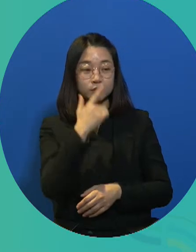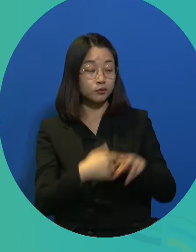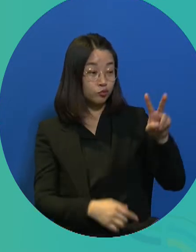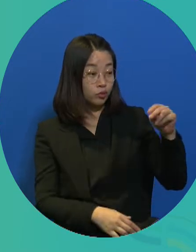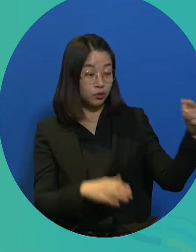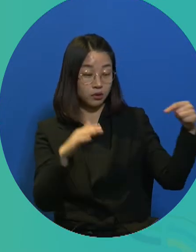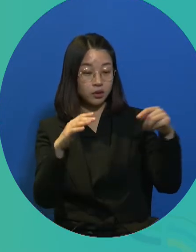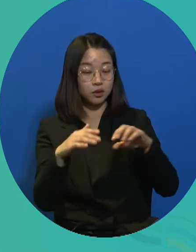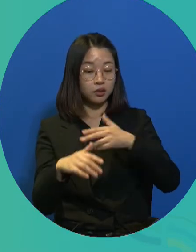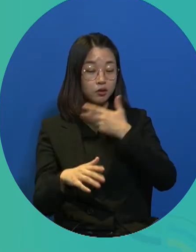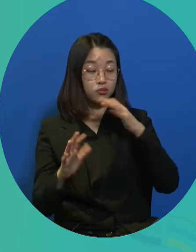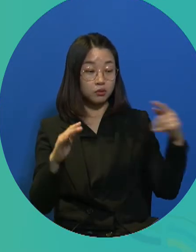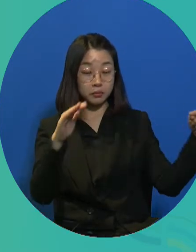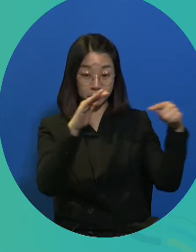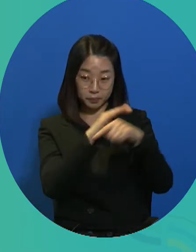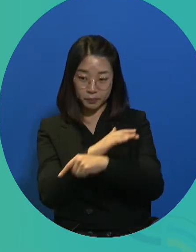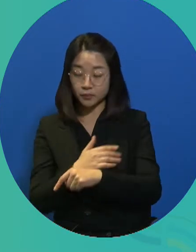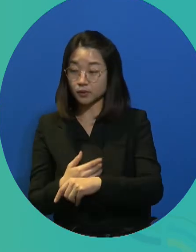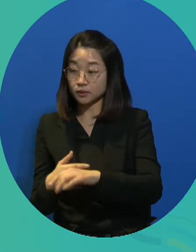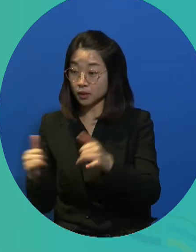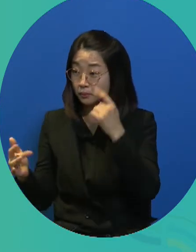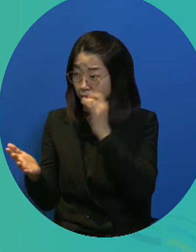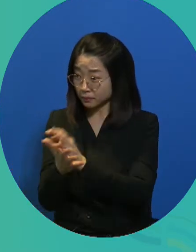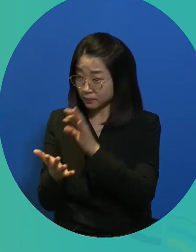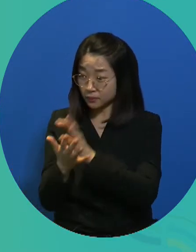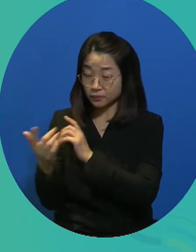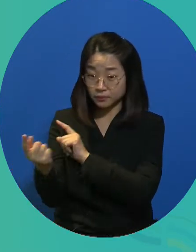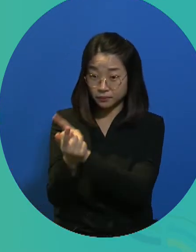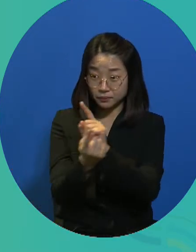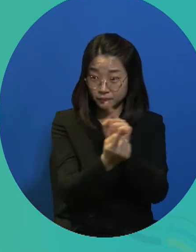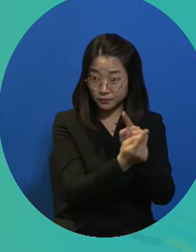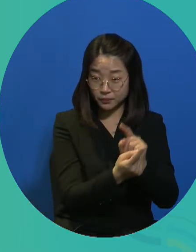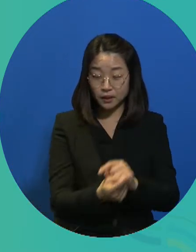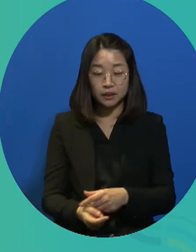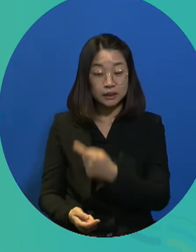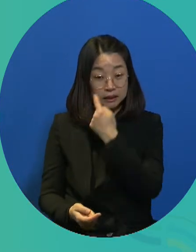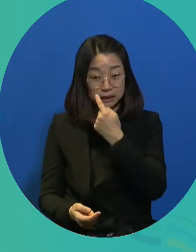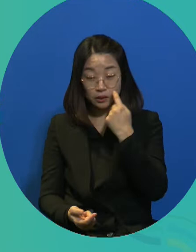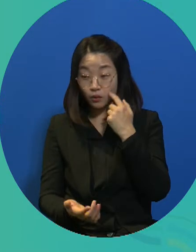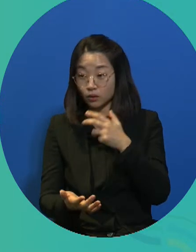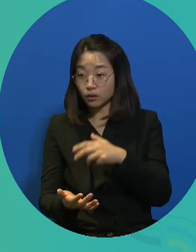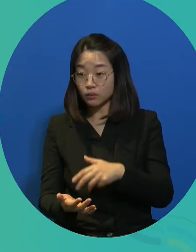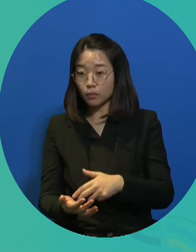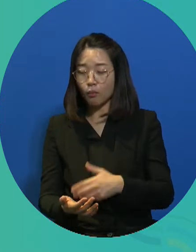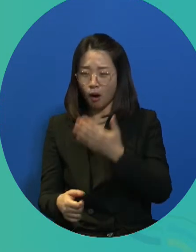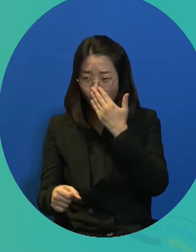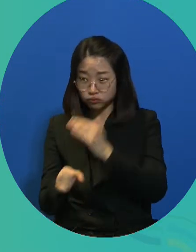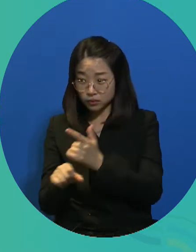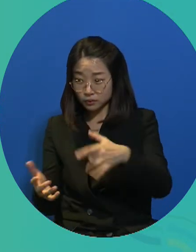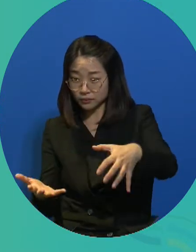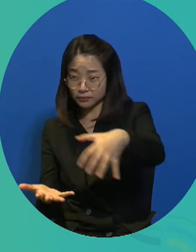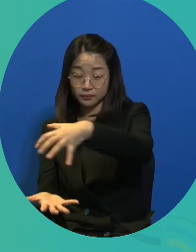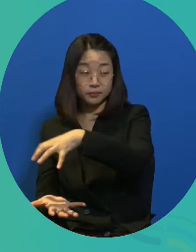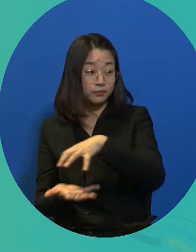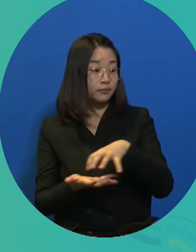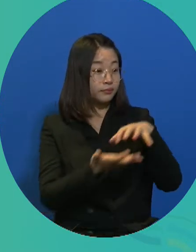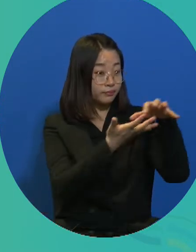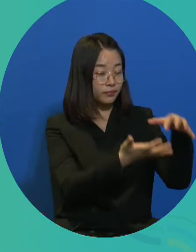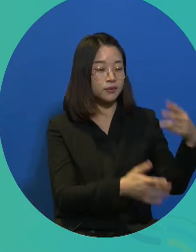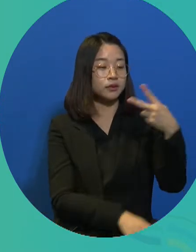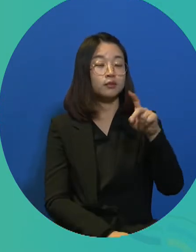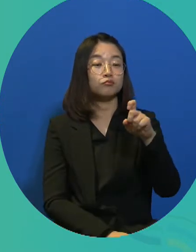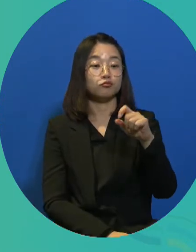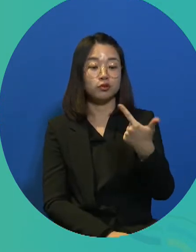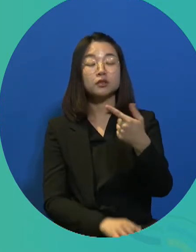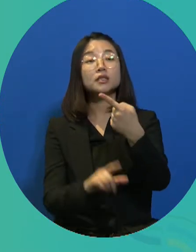하시고 200여 명의 증인과 만나기도 했었고 거의 1000페이지에 달하는 증거 자료를 수집을 했습니다. 그리고 결국에는